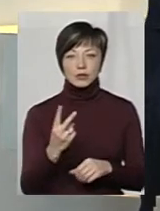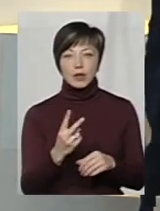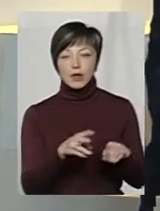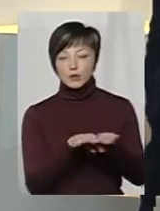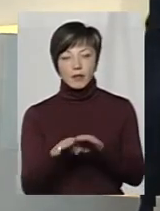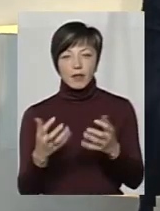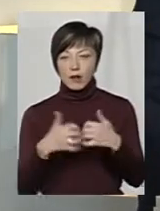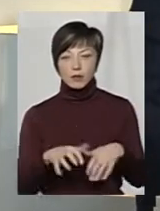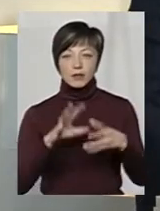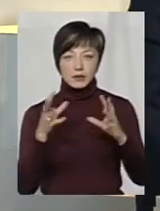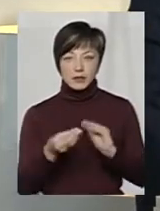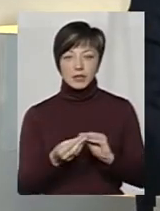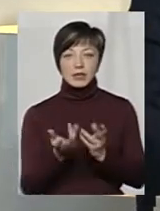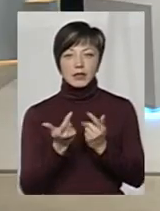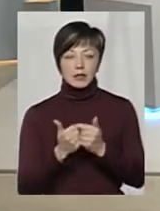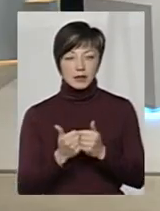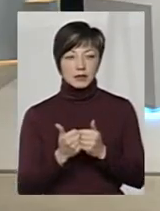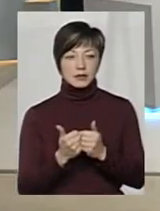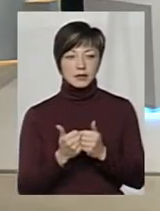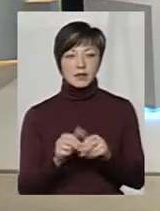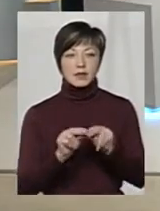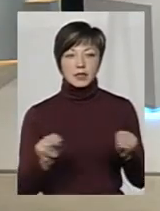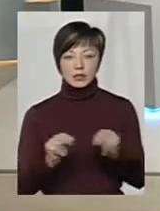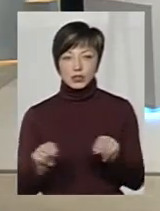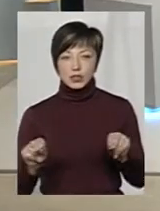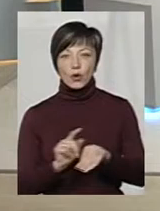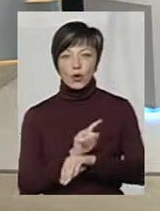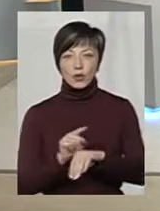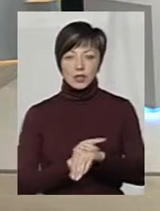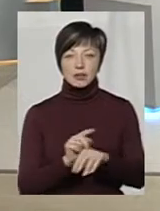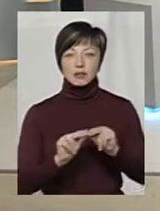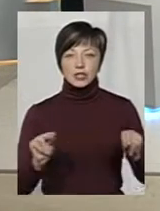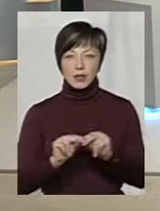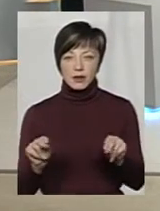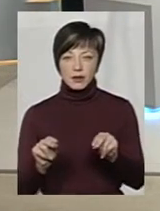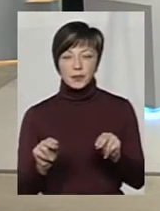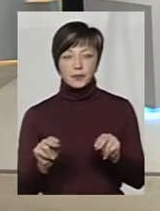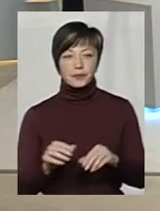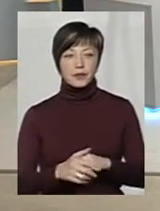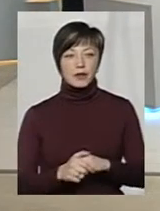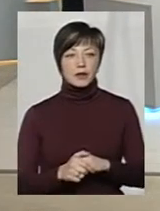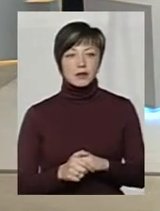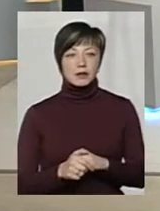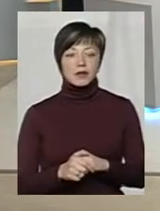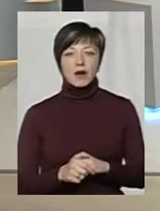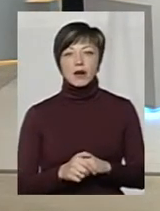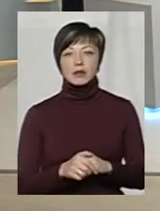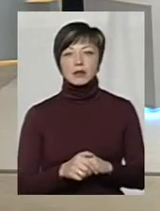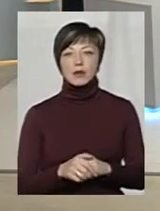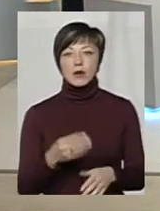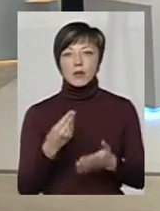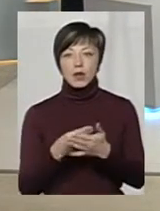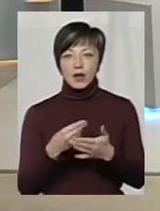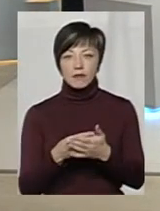рахується. Рахується кількість викладачів, кількість годин, кількість вчителів. Береться